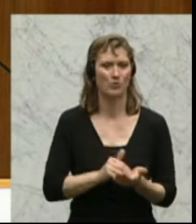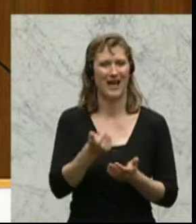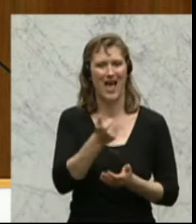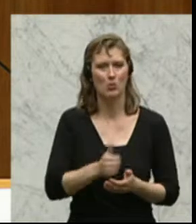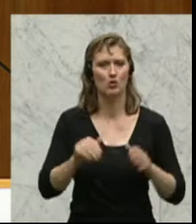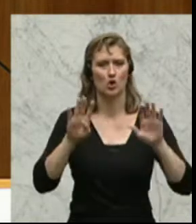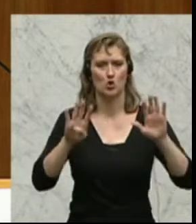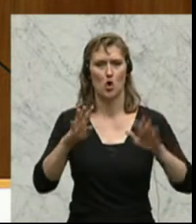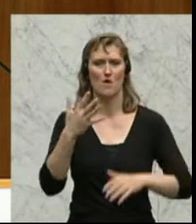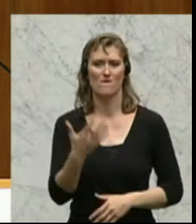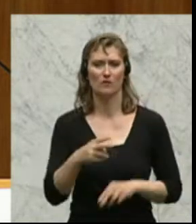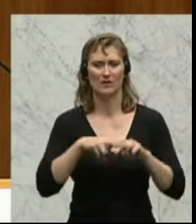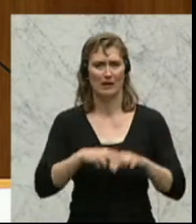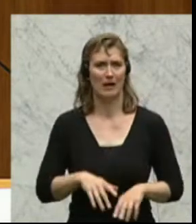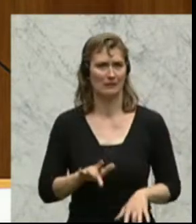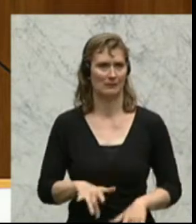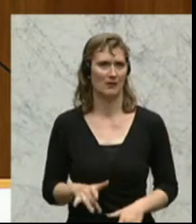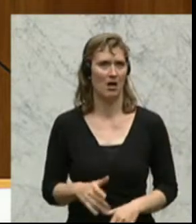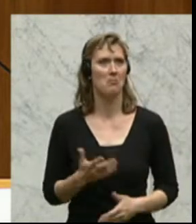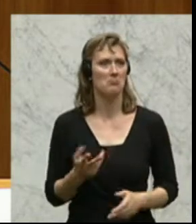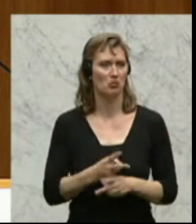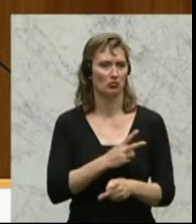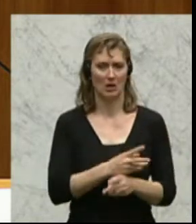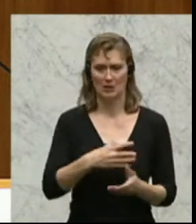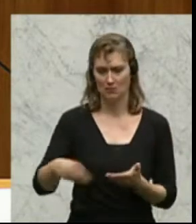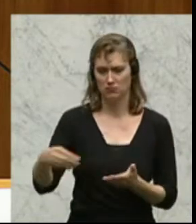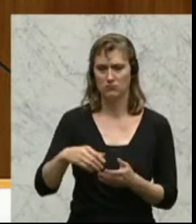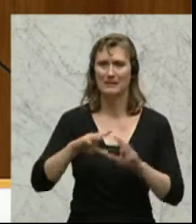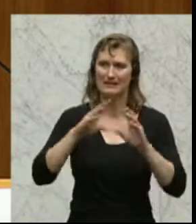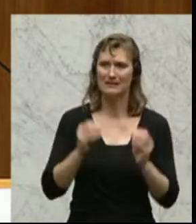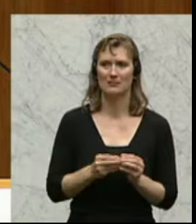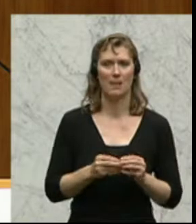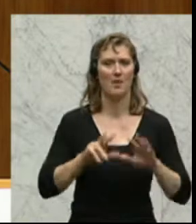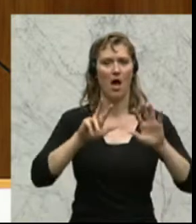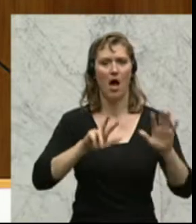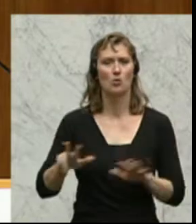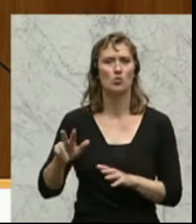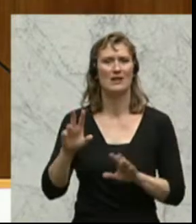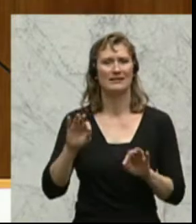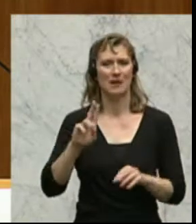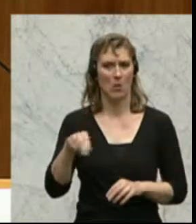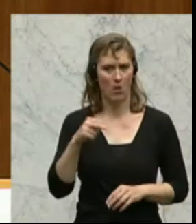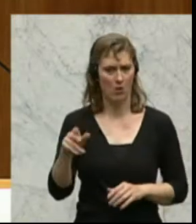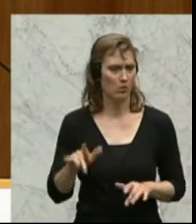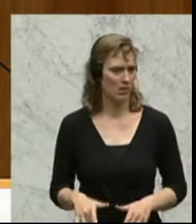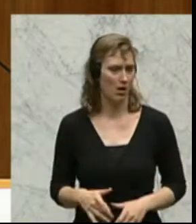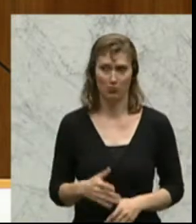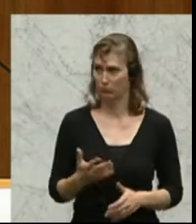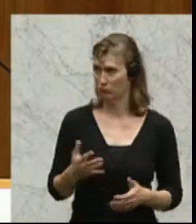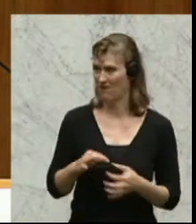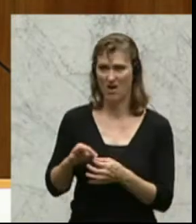1.159 übrig bleiben. Der Staat kassiert hier in Summe 810 Euro. Da stimmt das Verhältnis nicht